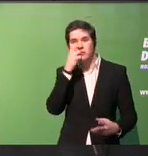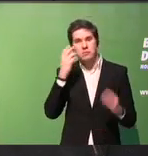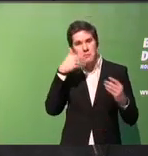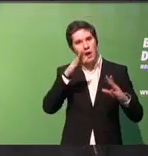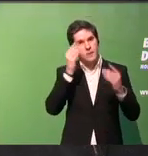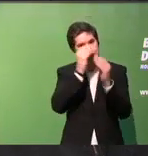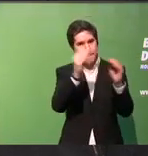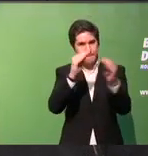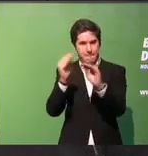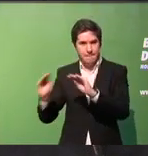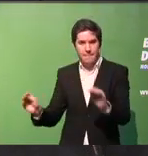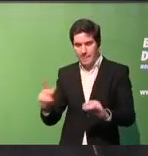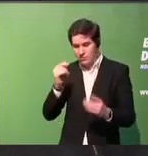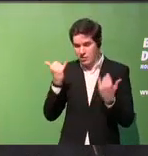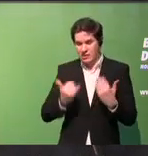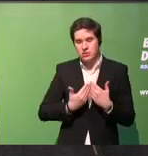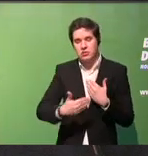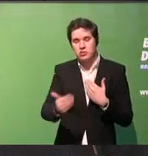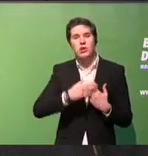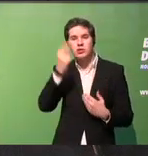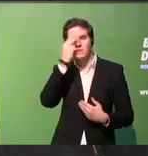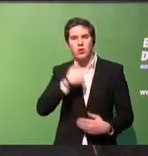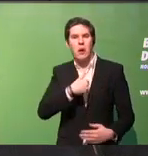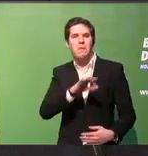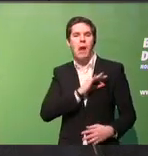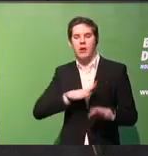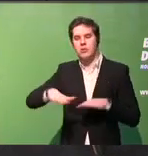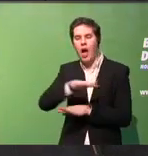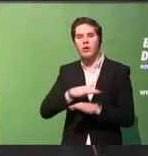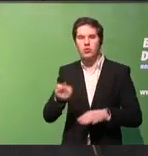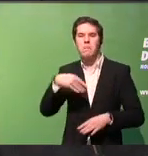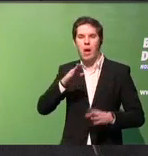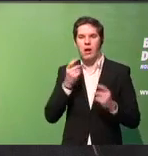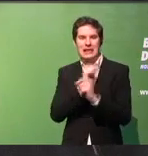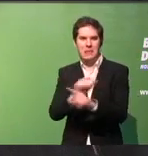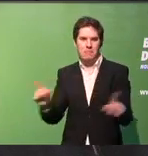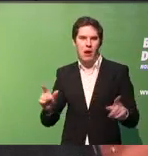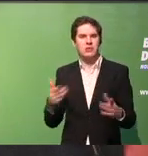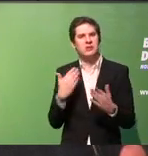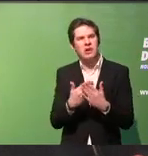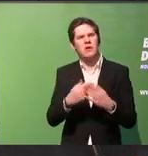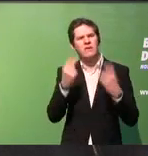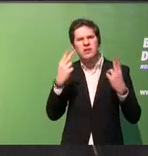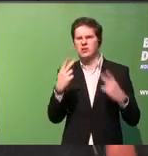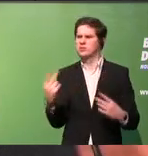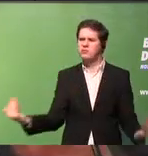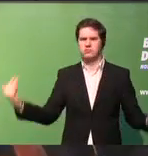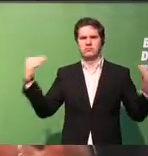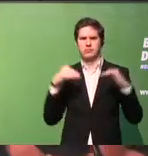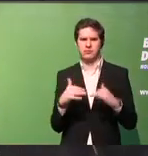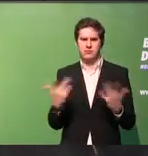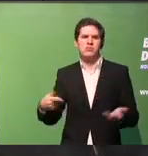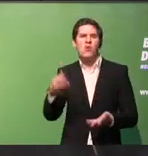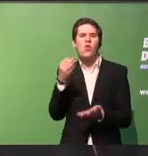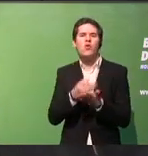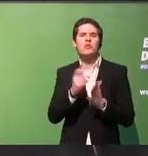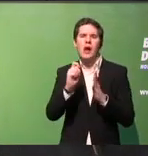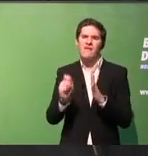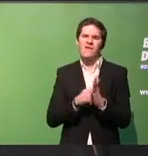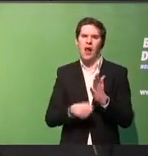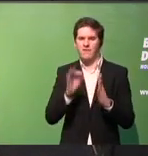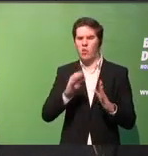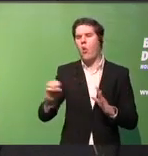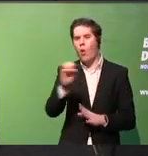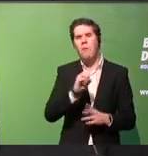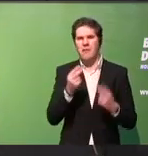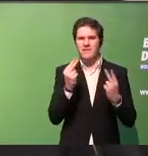werden das in den nächsten Tagen nochmal auch wirklich breit in der Partei vermählen. Aber bitte da auch um eine große Präsenz, weil natürlich diese Kommunalwahl gemeinsam mit der Europawahl ganz besonders wichtig